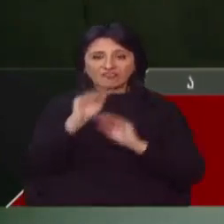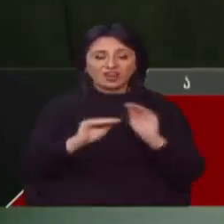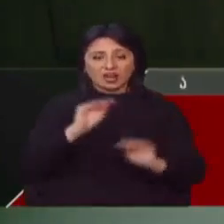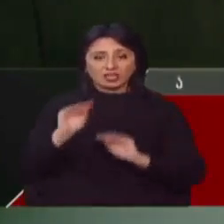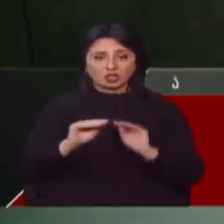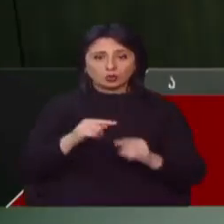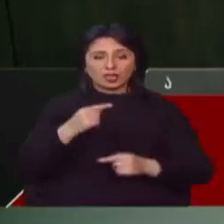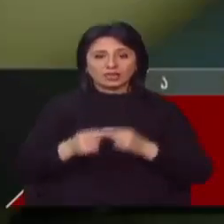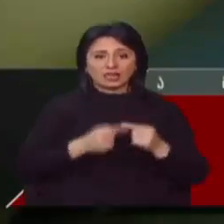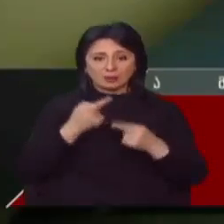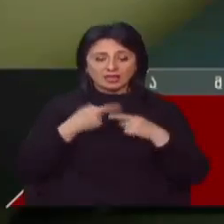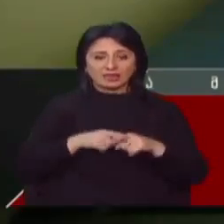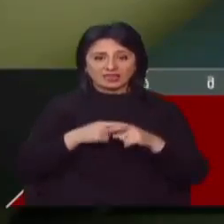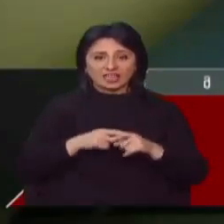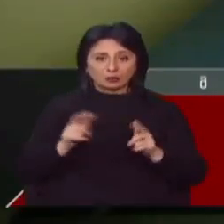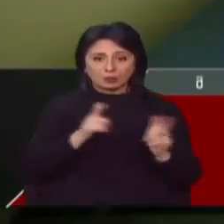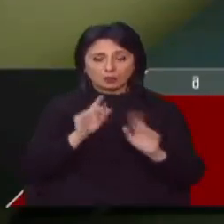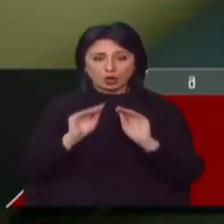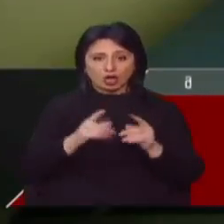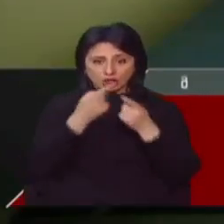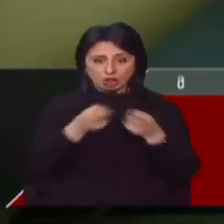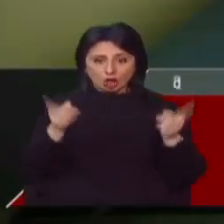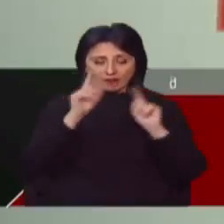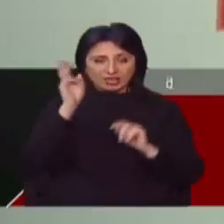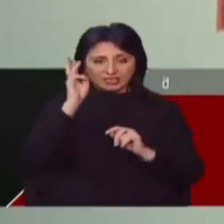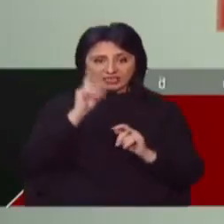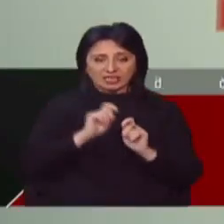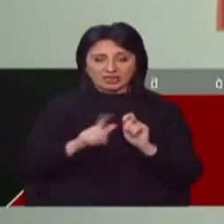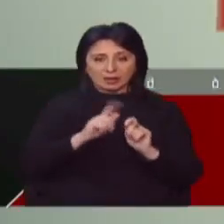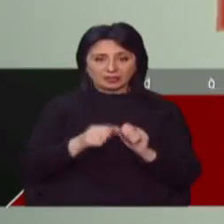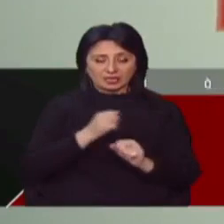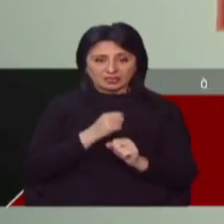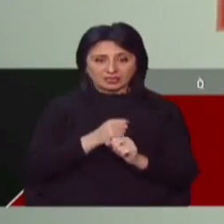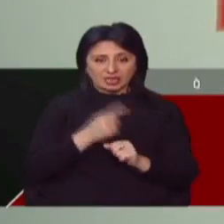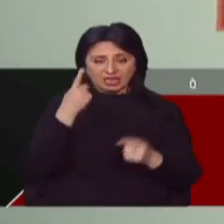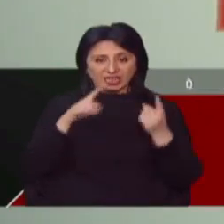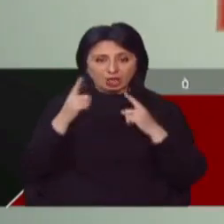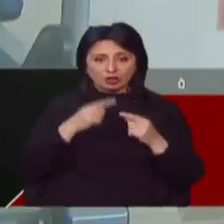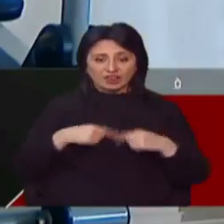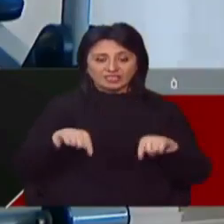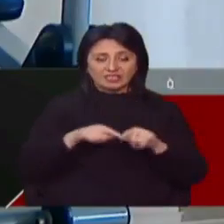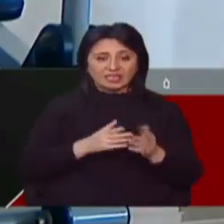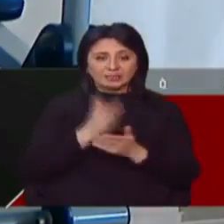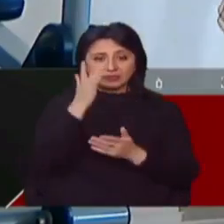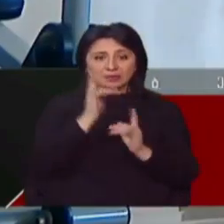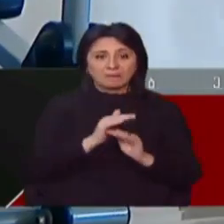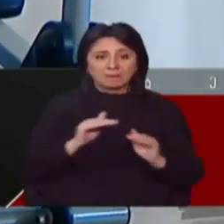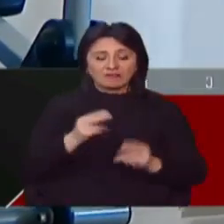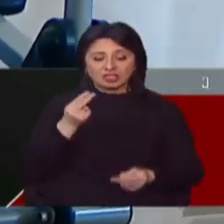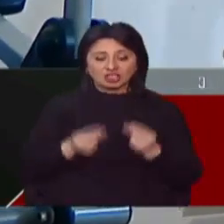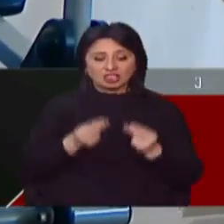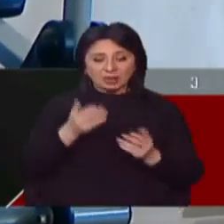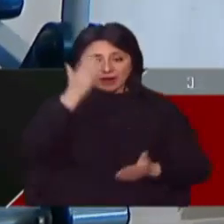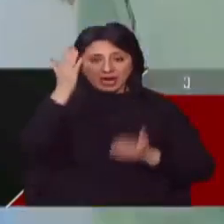da tanamedrove teknologiebis mobilizeba Slovaketis saelchos dafinansebit mokhda. Inovatsiuri tsreebis mizania bavshobs tamashit